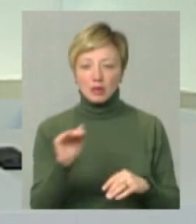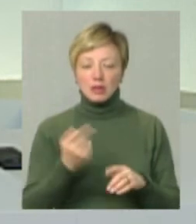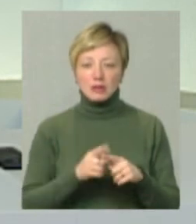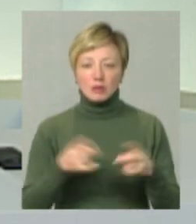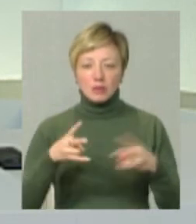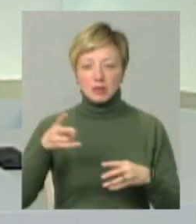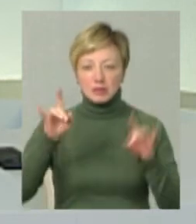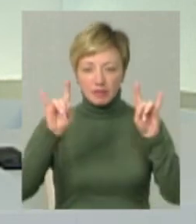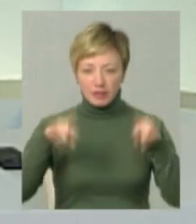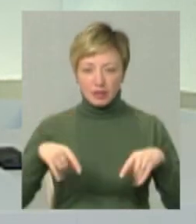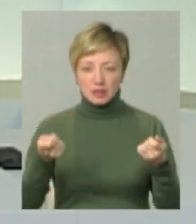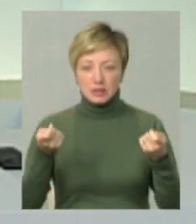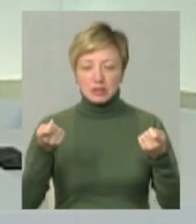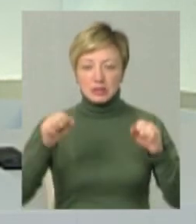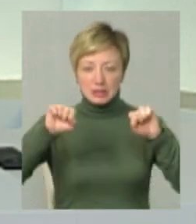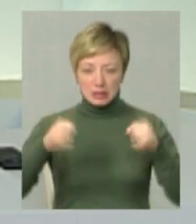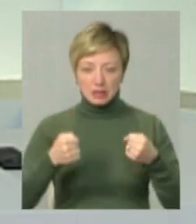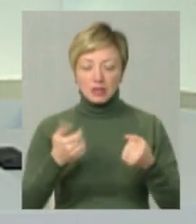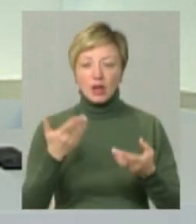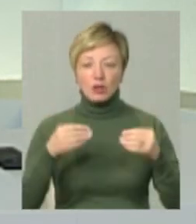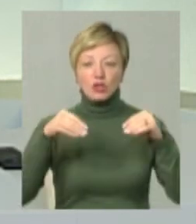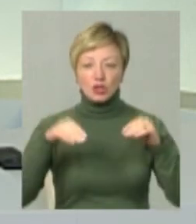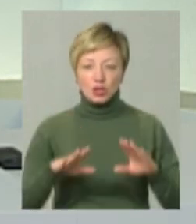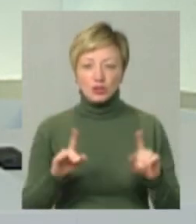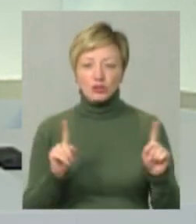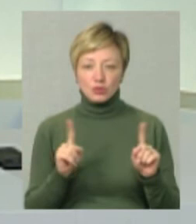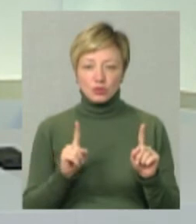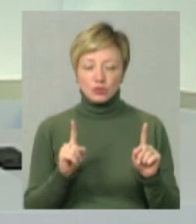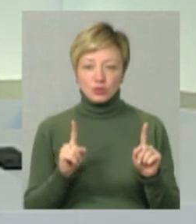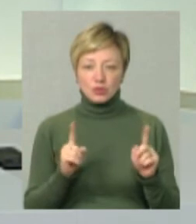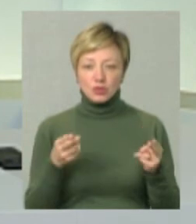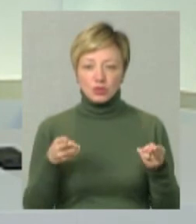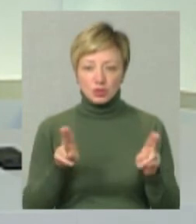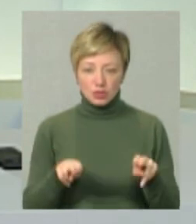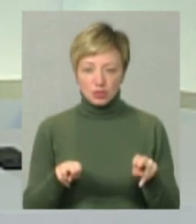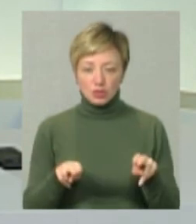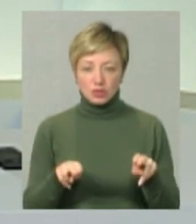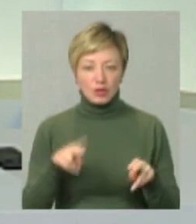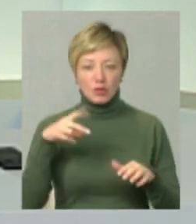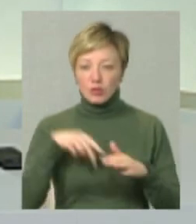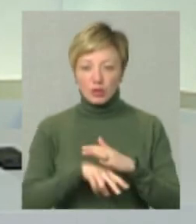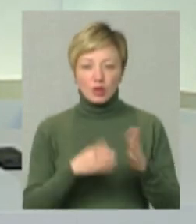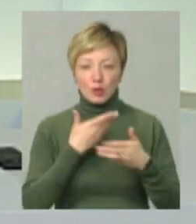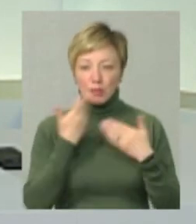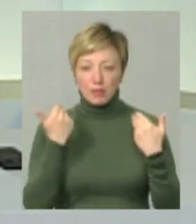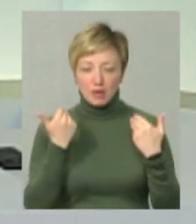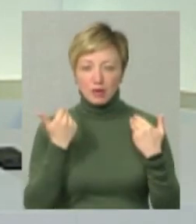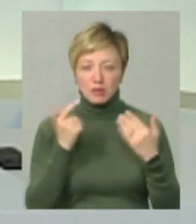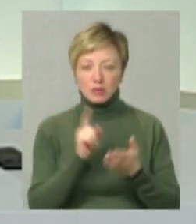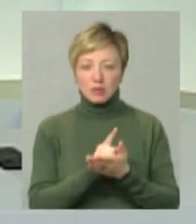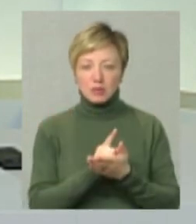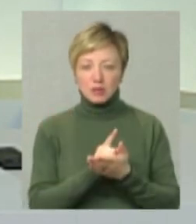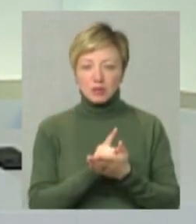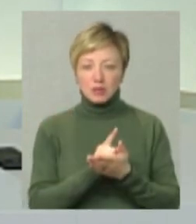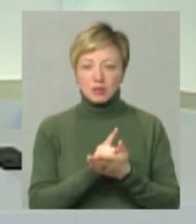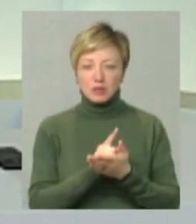це необхідно закрити вікна. Якщо ж прийняте рішення, що залишаються, не спускаються в укриття, то це